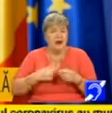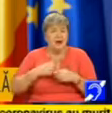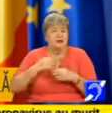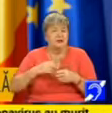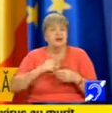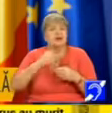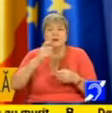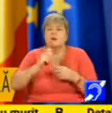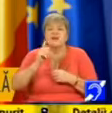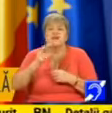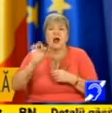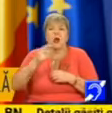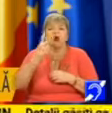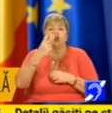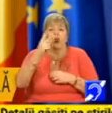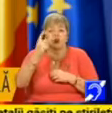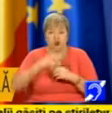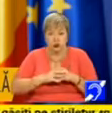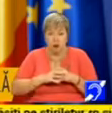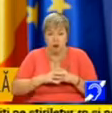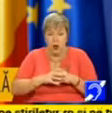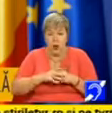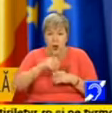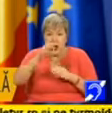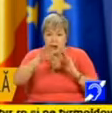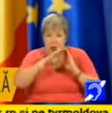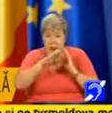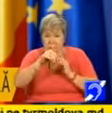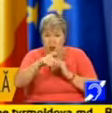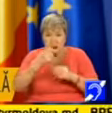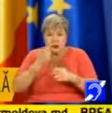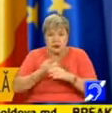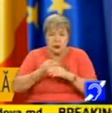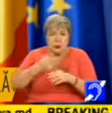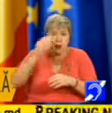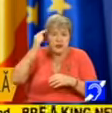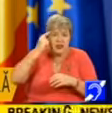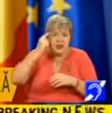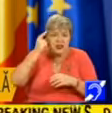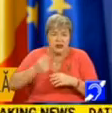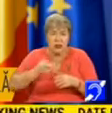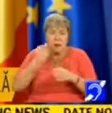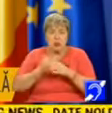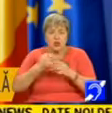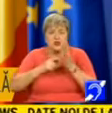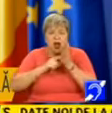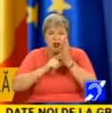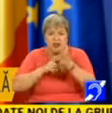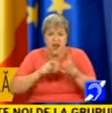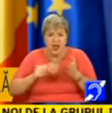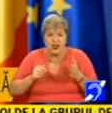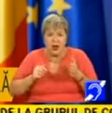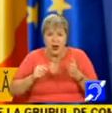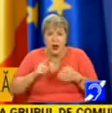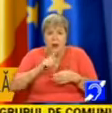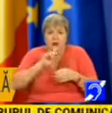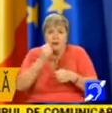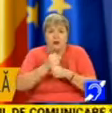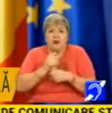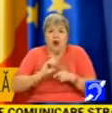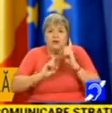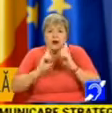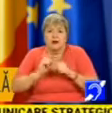21. Astfel de planuri prost gândite și prost prezentate nu fac decât să